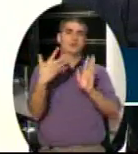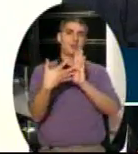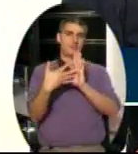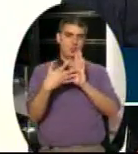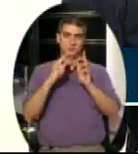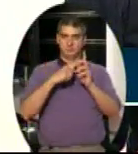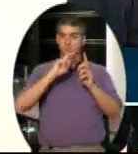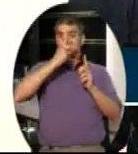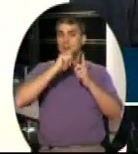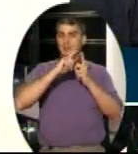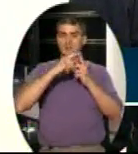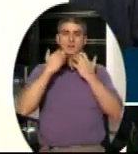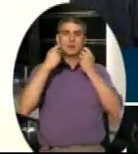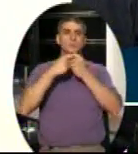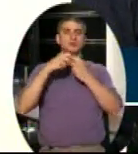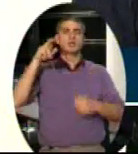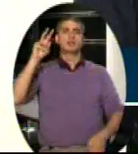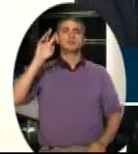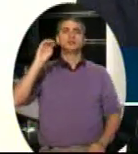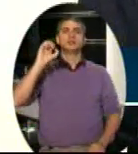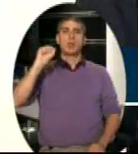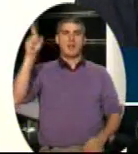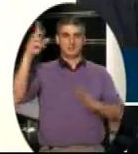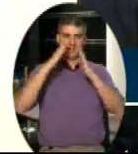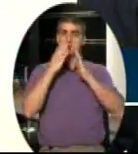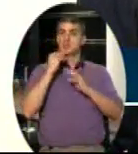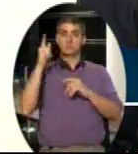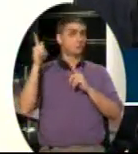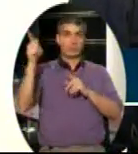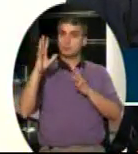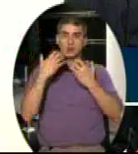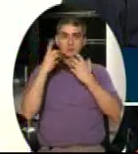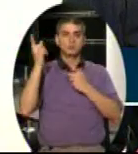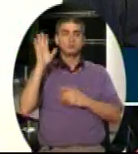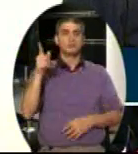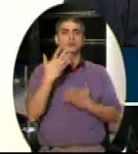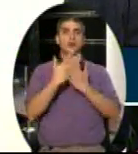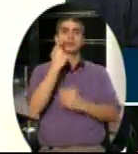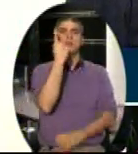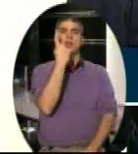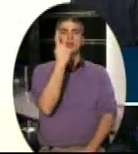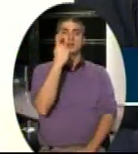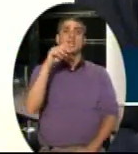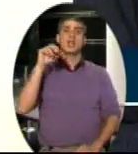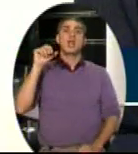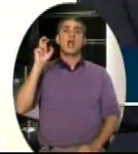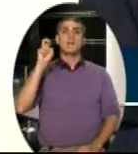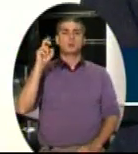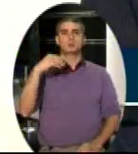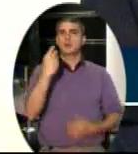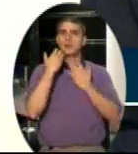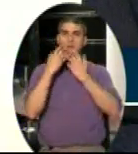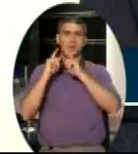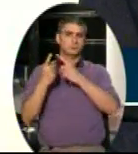בהקשר של פרשת סלומיאנסקי, מה ההבדל כאן? שם בפרשת סלומיאנסקי יש לך עד אחד, את אמרוסי, שהוא נתן שתי